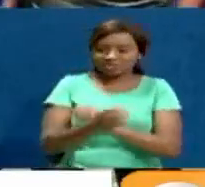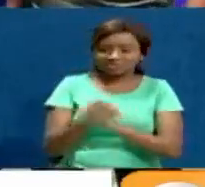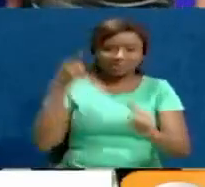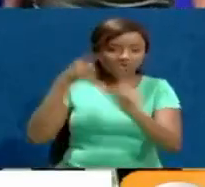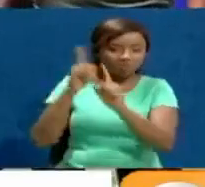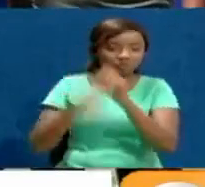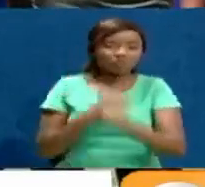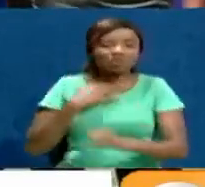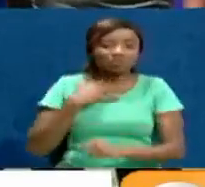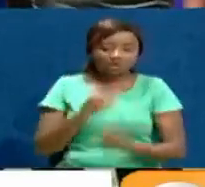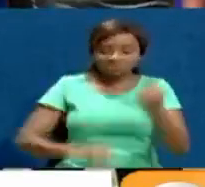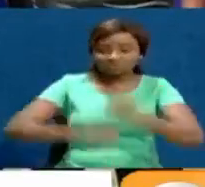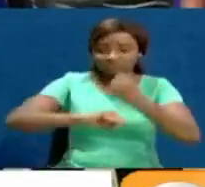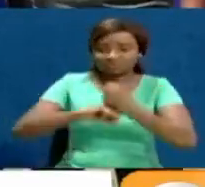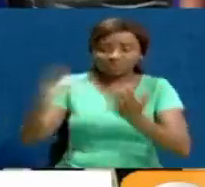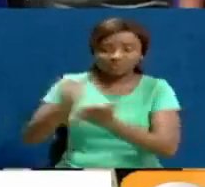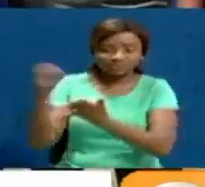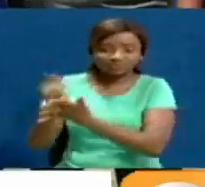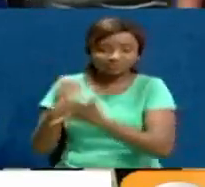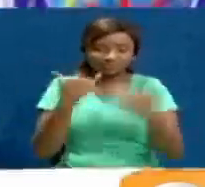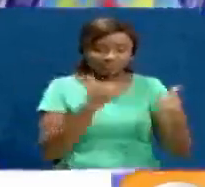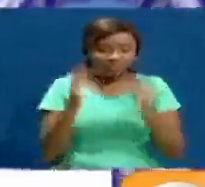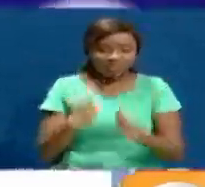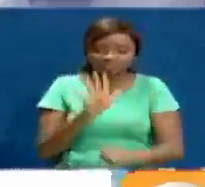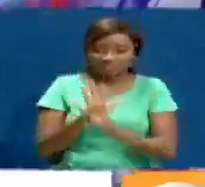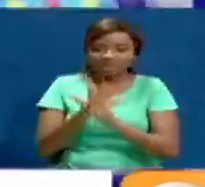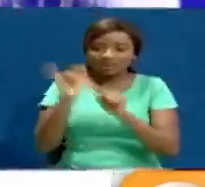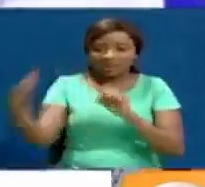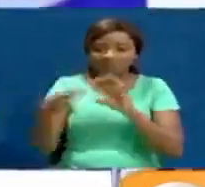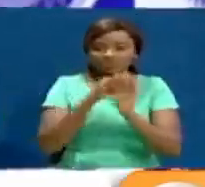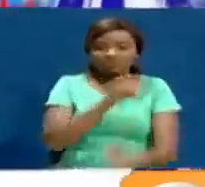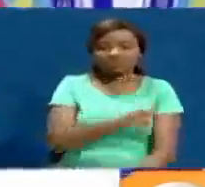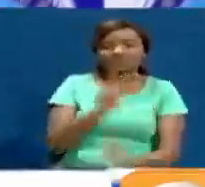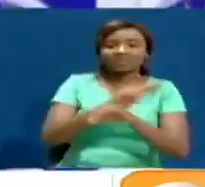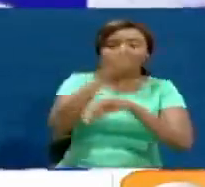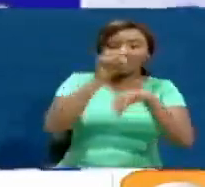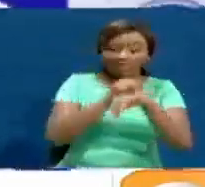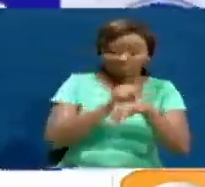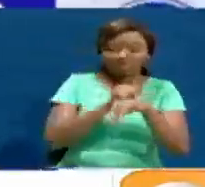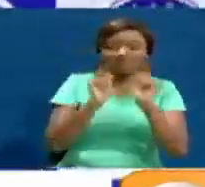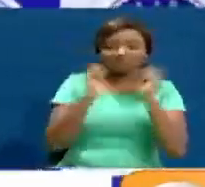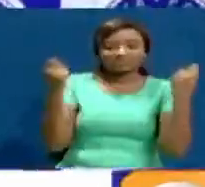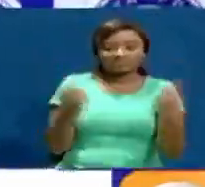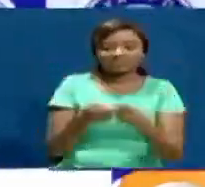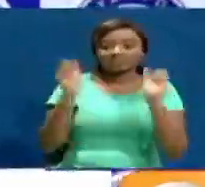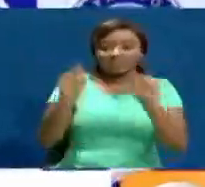yake ambao ni pamoja na kukuza wachezaji zaidi ambao wataweza kuhusishwa na kikosi cha taifa cha Harambee Stars.